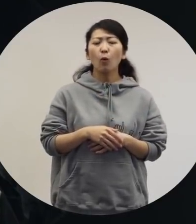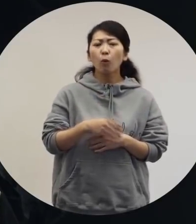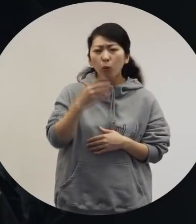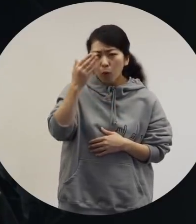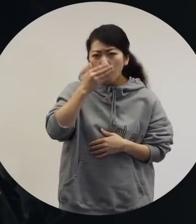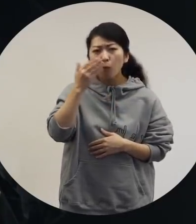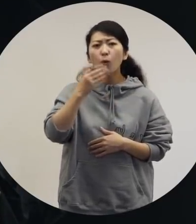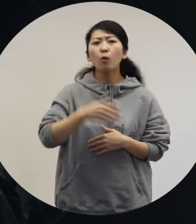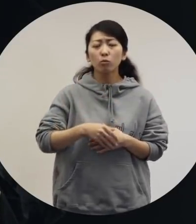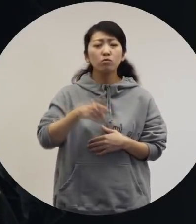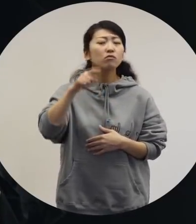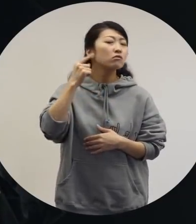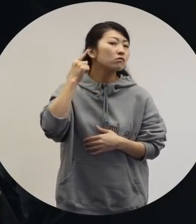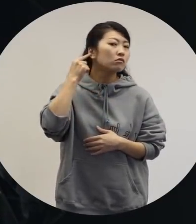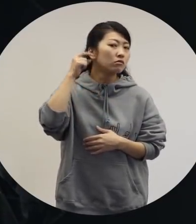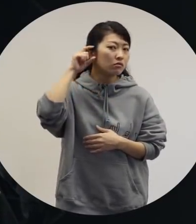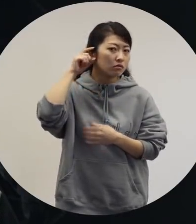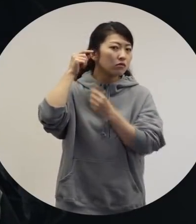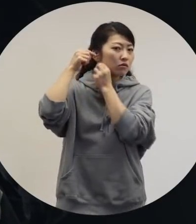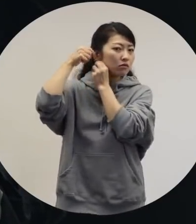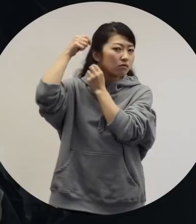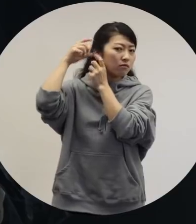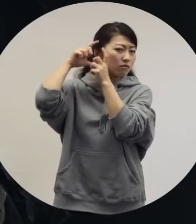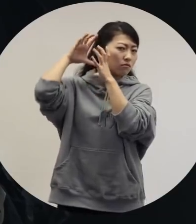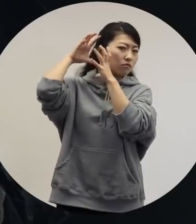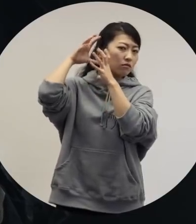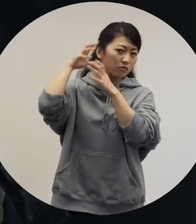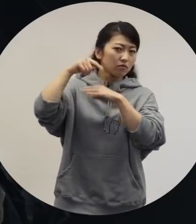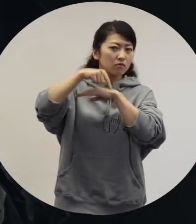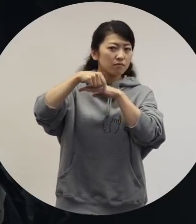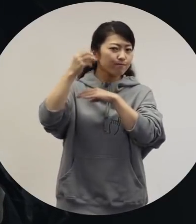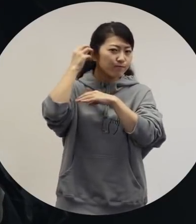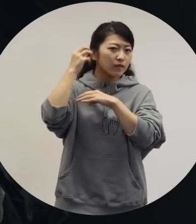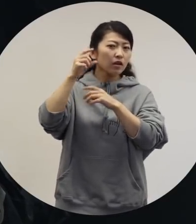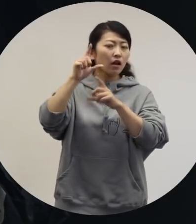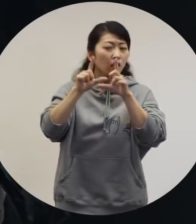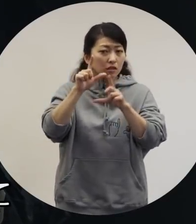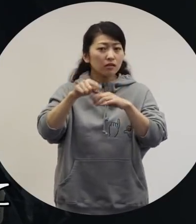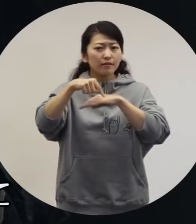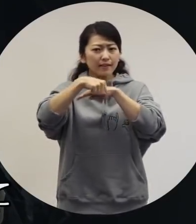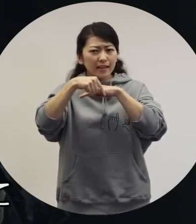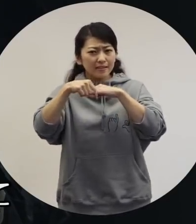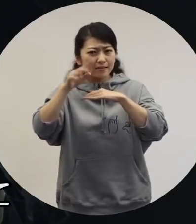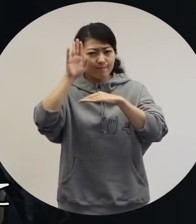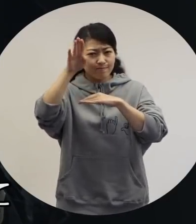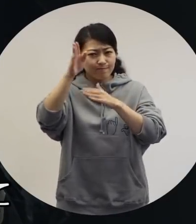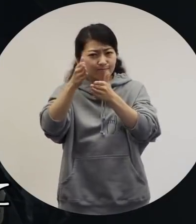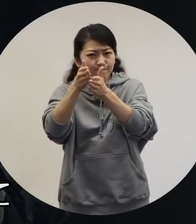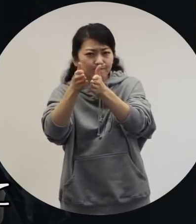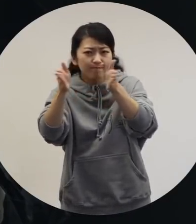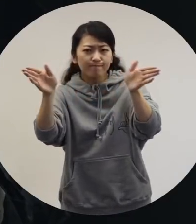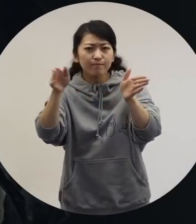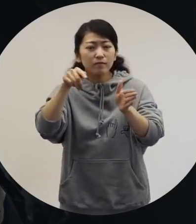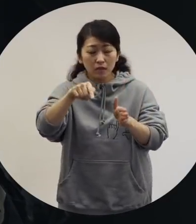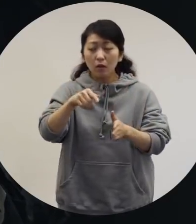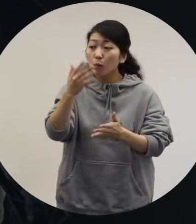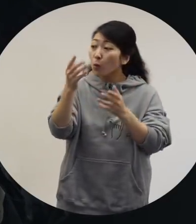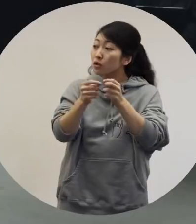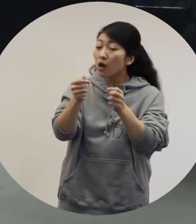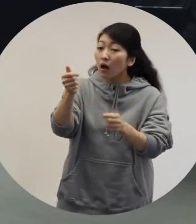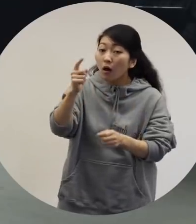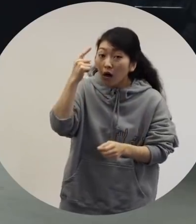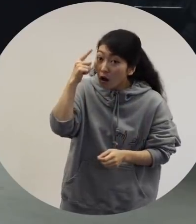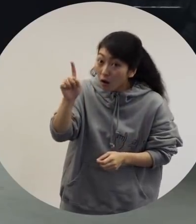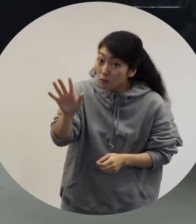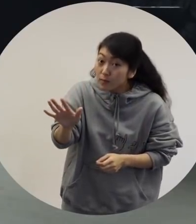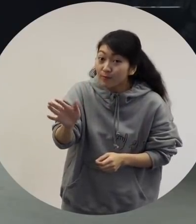なるほどな。でもそういった耳を拡張するデバイスの形とかデザインっていう可能性について森永さん何か思う